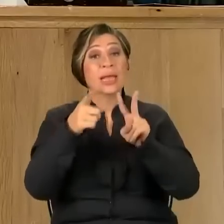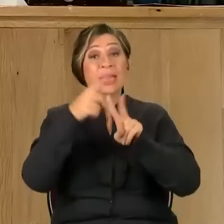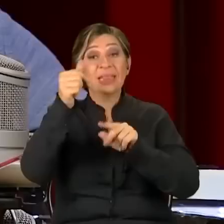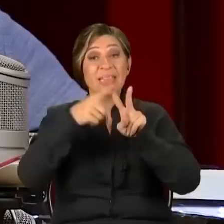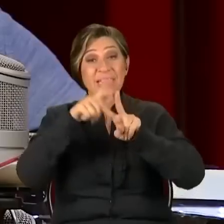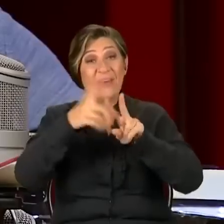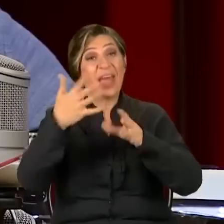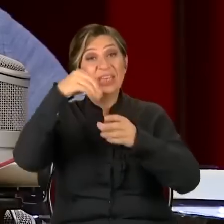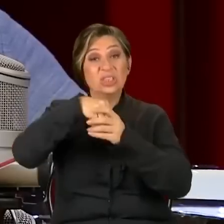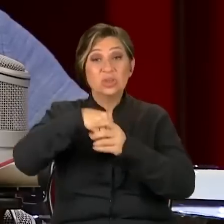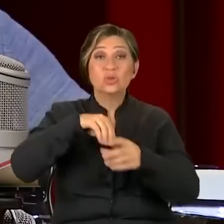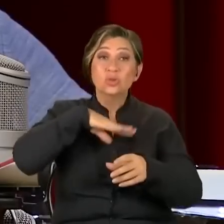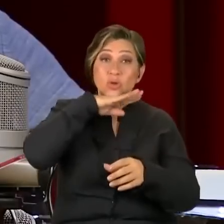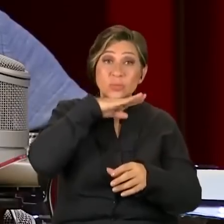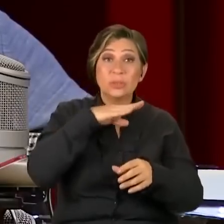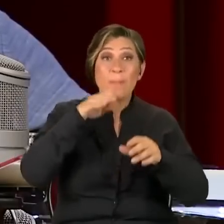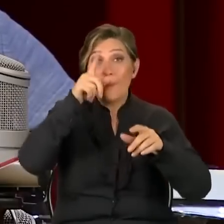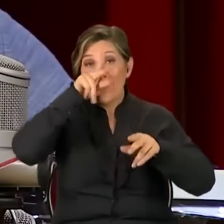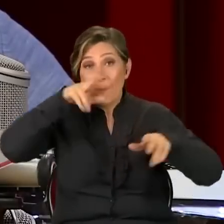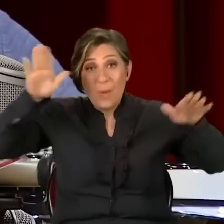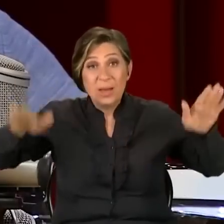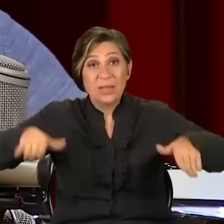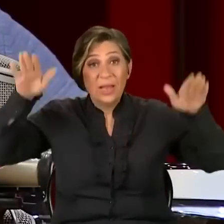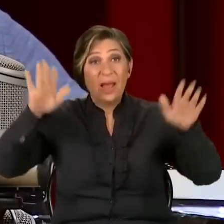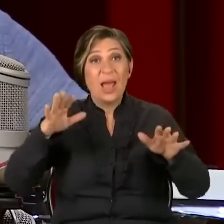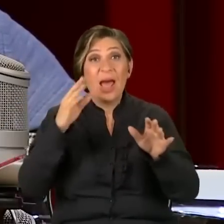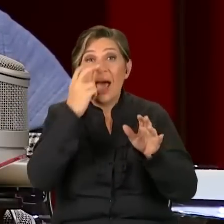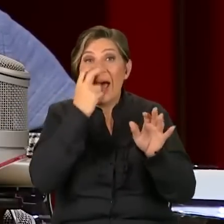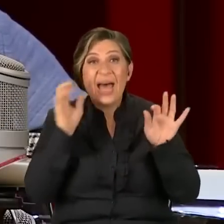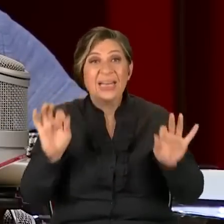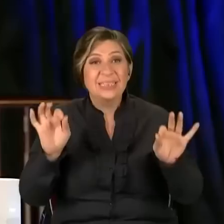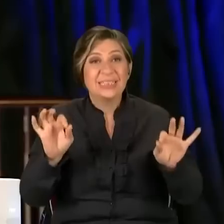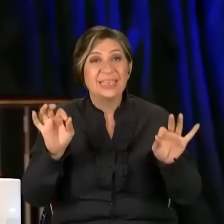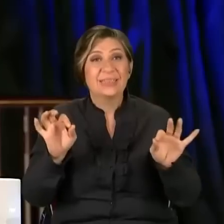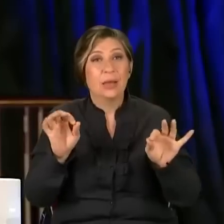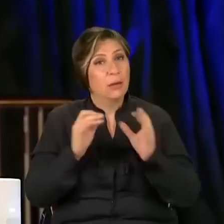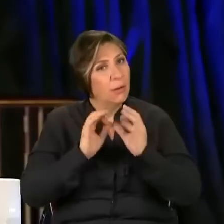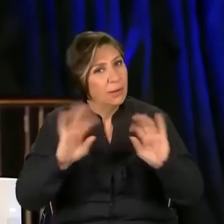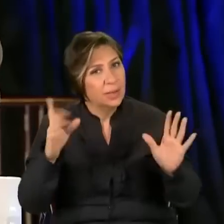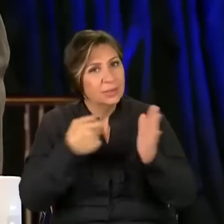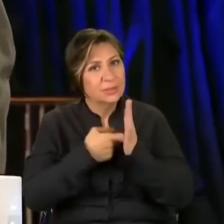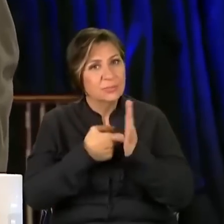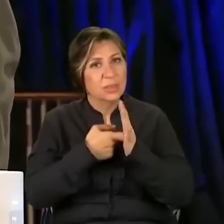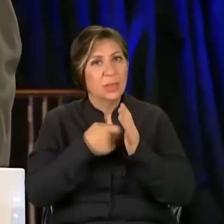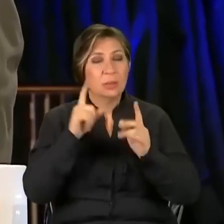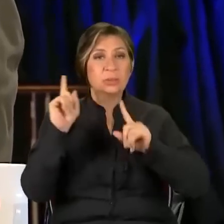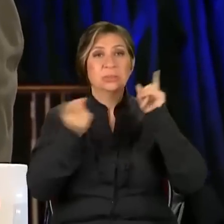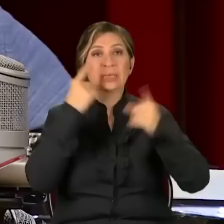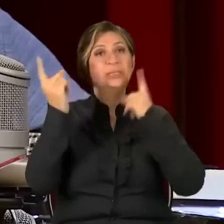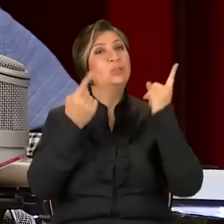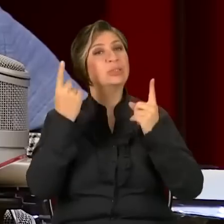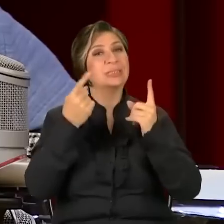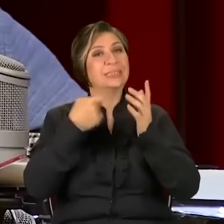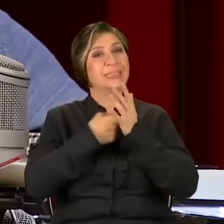içi doldurulmuş martıların hassasiyeti diye bir oyun var. Of, ki o da acayip bir şey ya. Çok güzel değil mi ismi? Çok güzel. Evet. Yani entelektüel